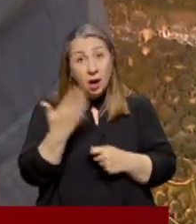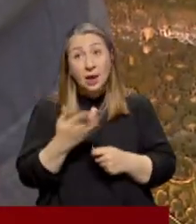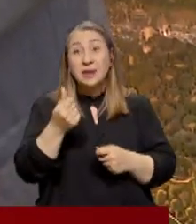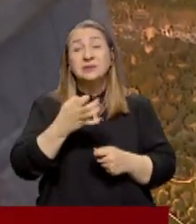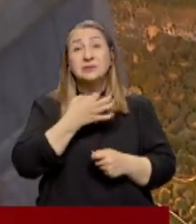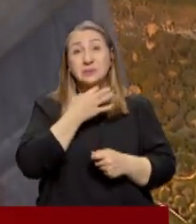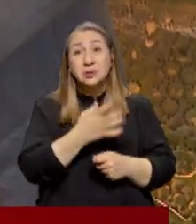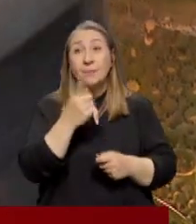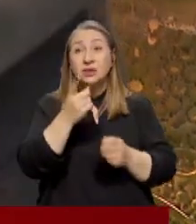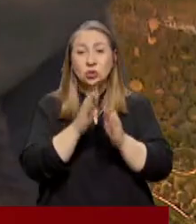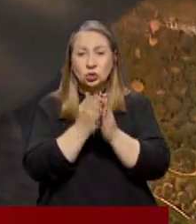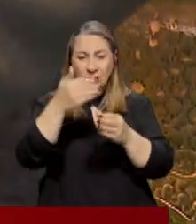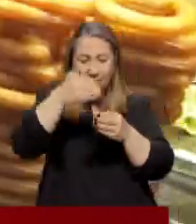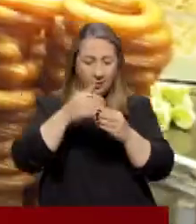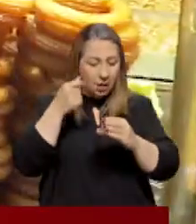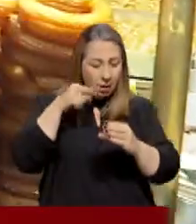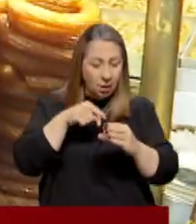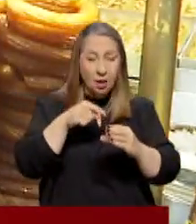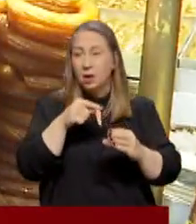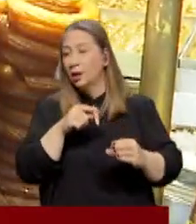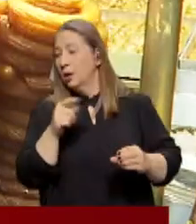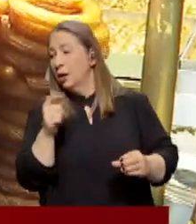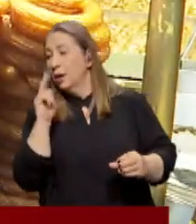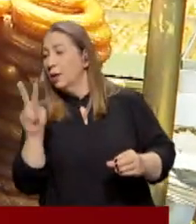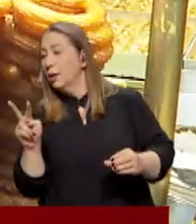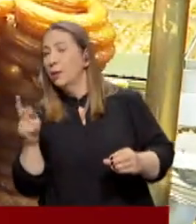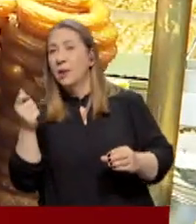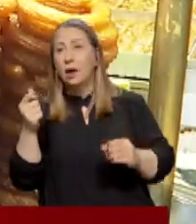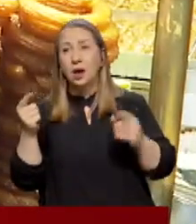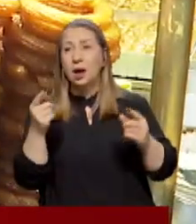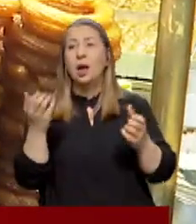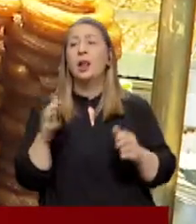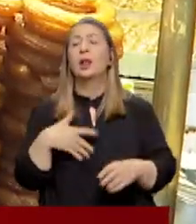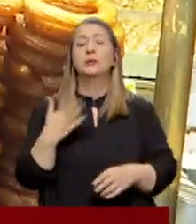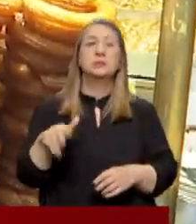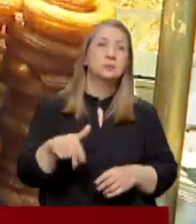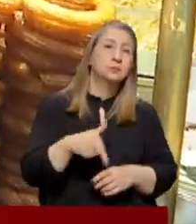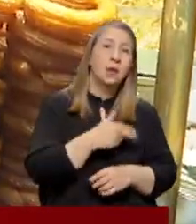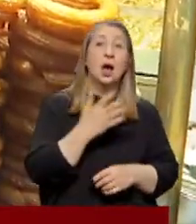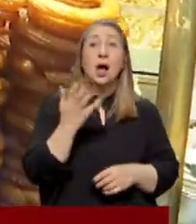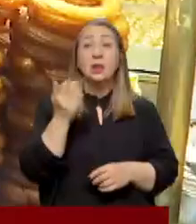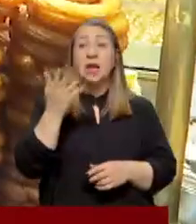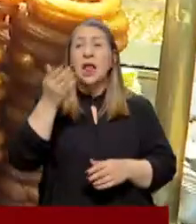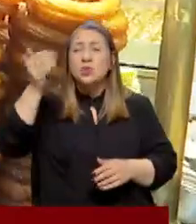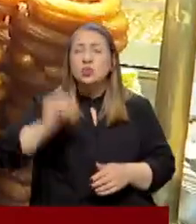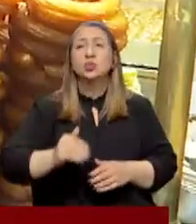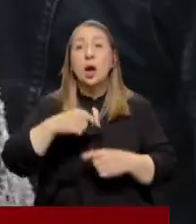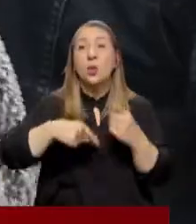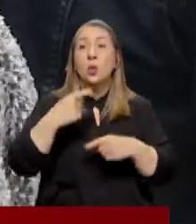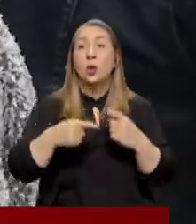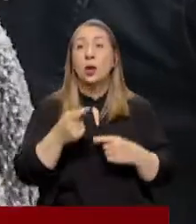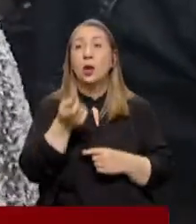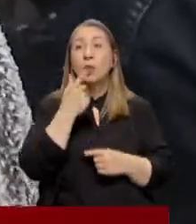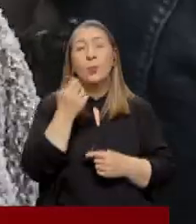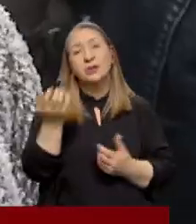Dar gelirli bir cüzdanındaki paraya, bir de vitrinlere bakıyor, alamadan dönüyor. Alabilense en uygununu arıyor.